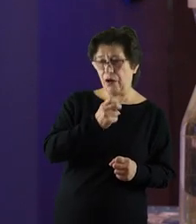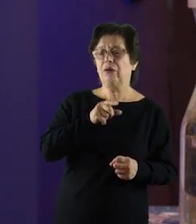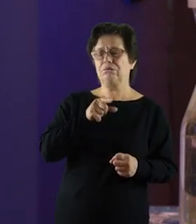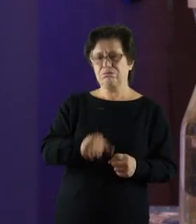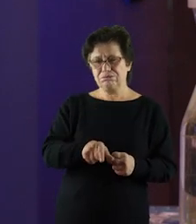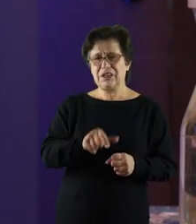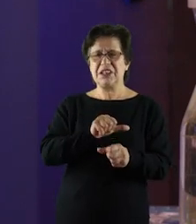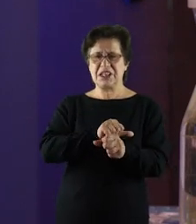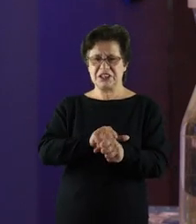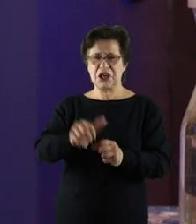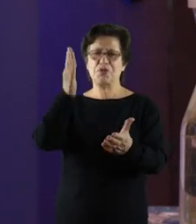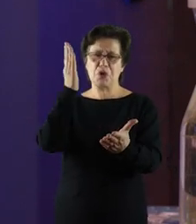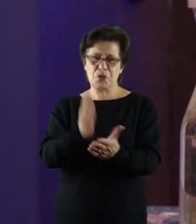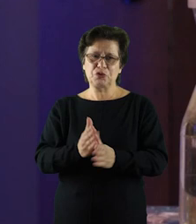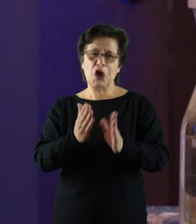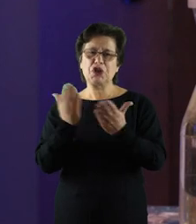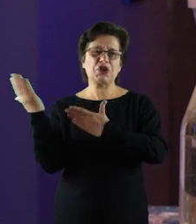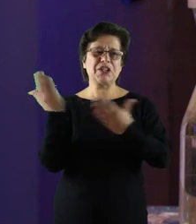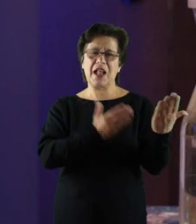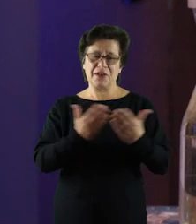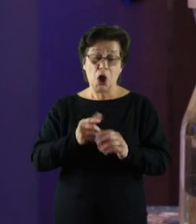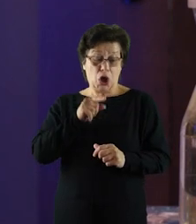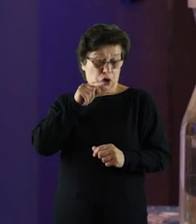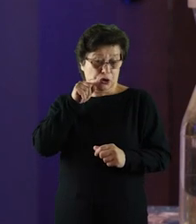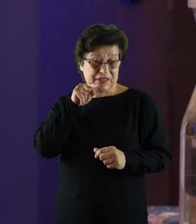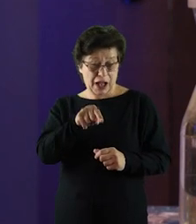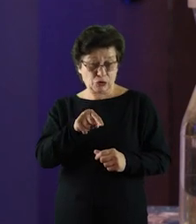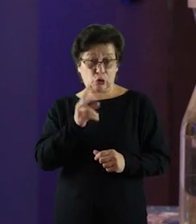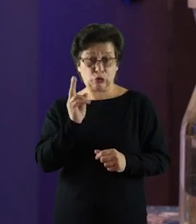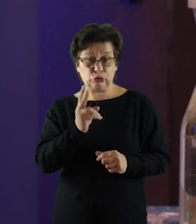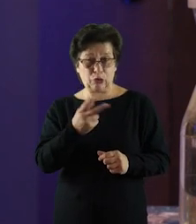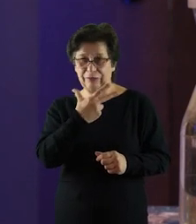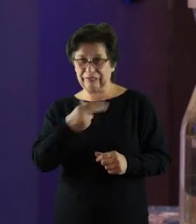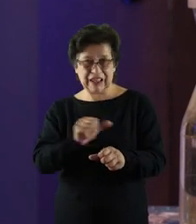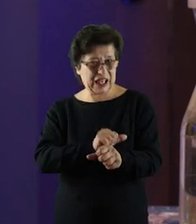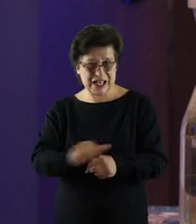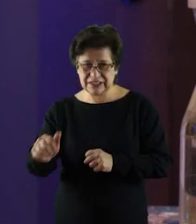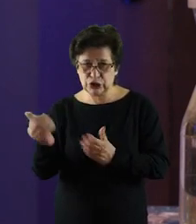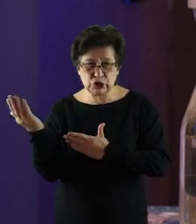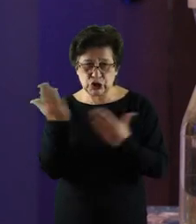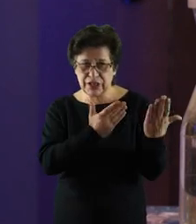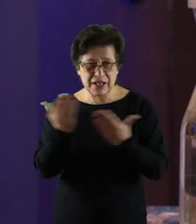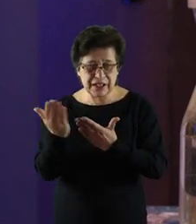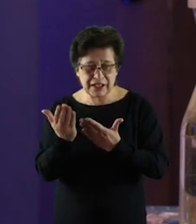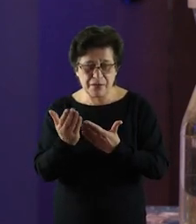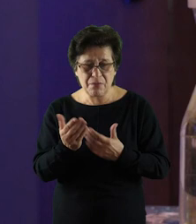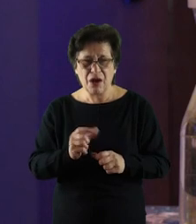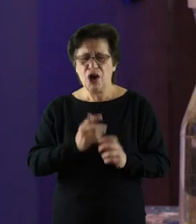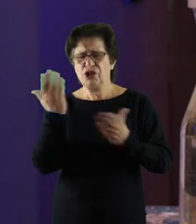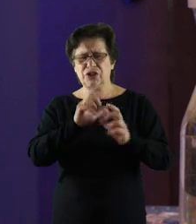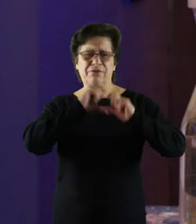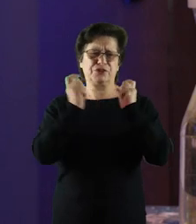czytelnikami. Ten, kto nie jest czytelnikiem, czyta wszystko to, co musi. To nie jest prawdziwe czytanie. Prawdziwe czytanie to jest